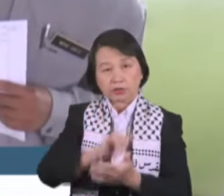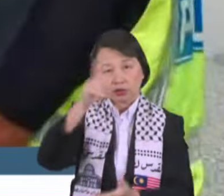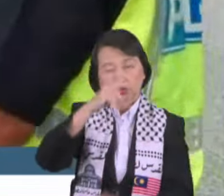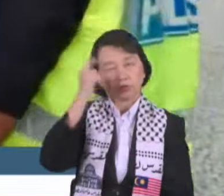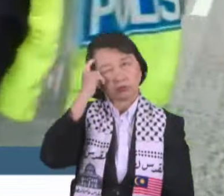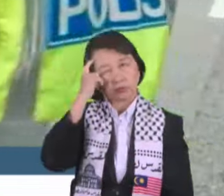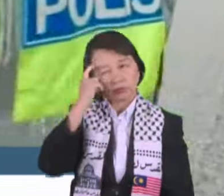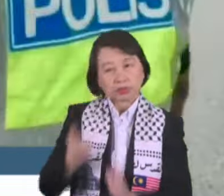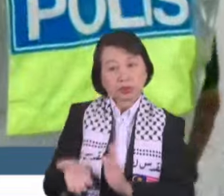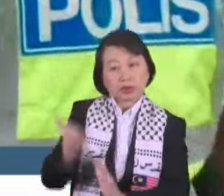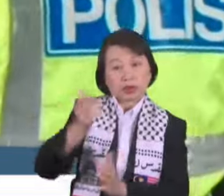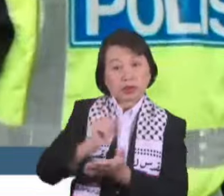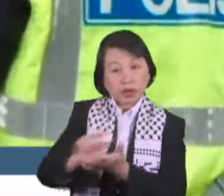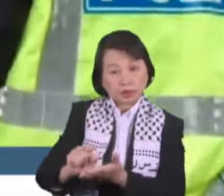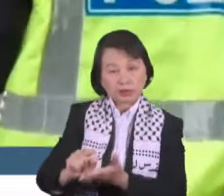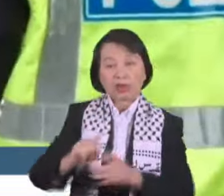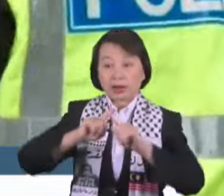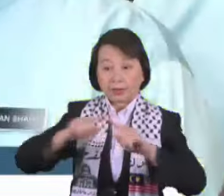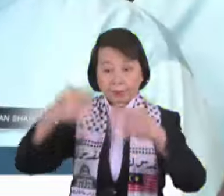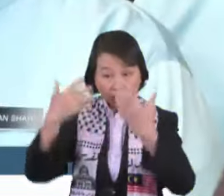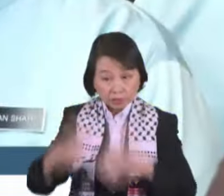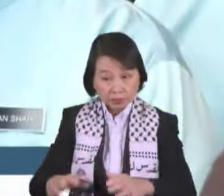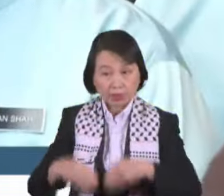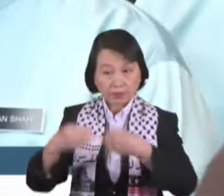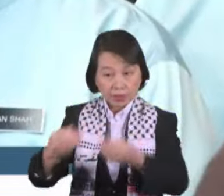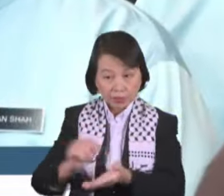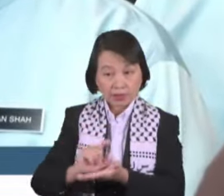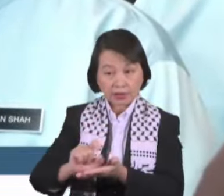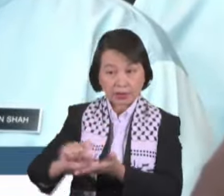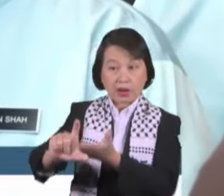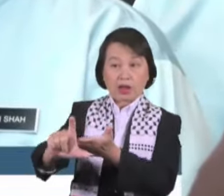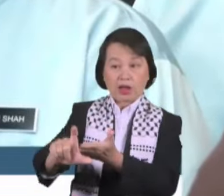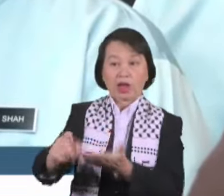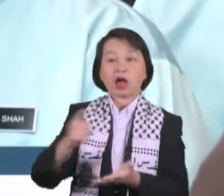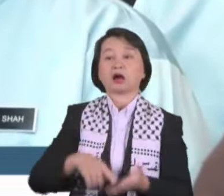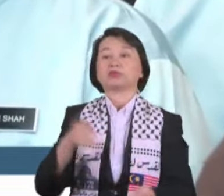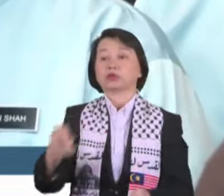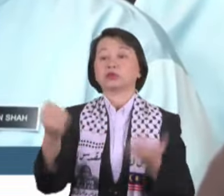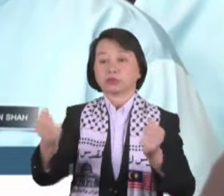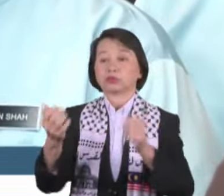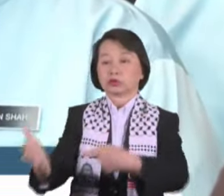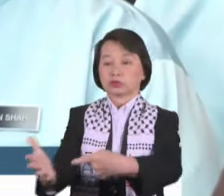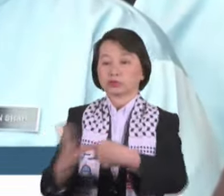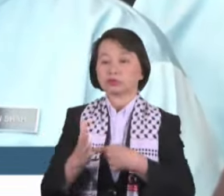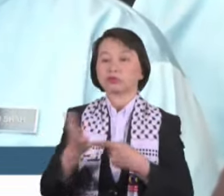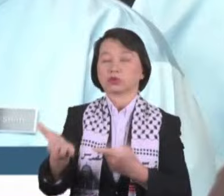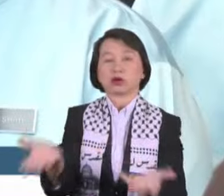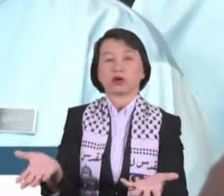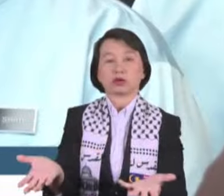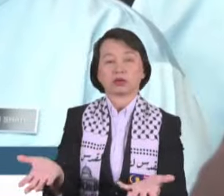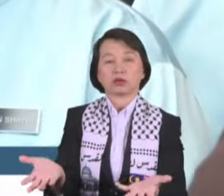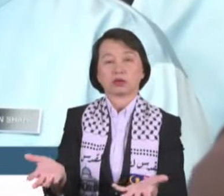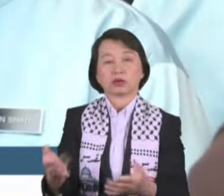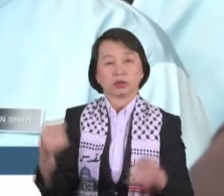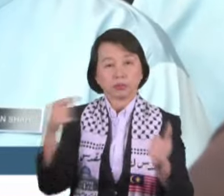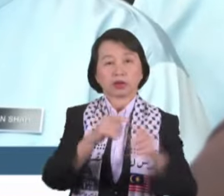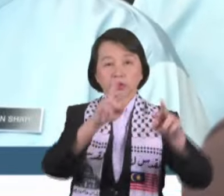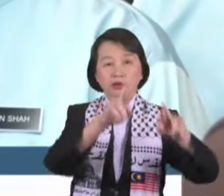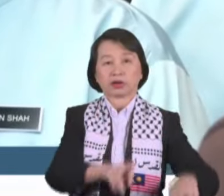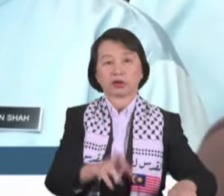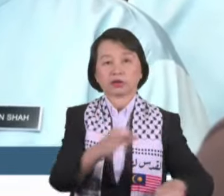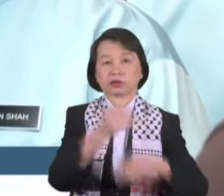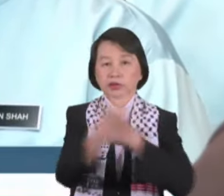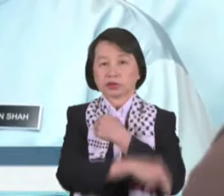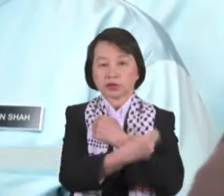gaji. Tetapi selepas kenaikan gaji ini, apakah produk baru yang boleh ditunjuk oleh penjawat awam kepada rakyat